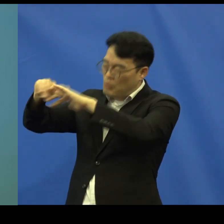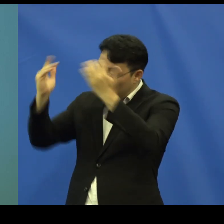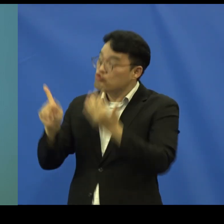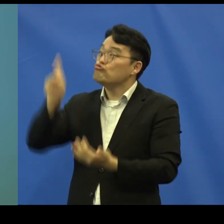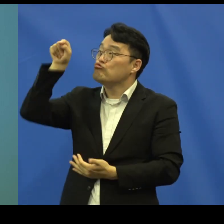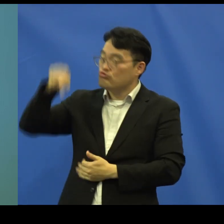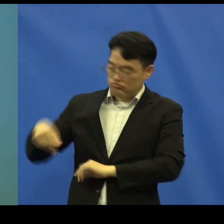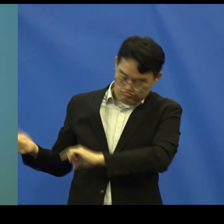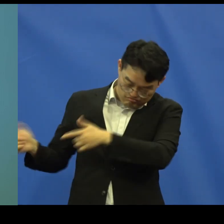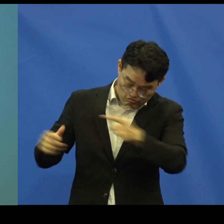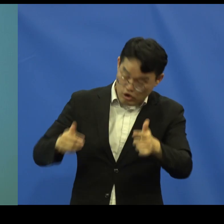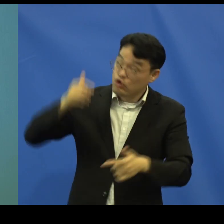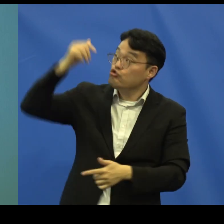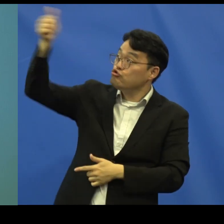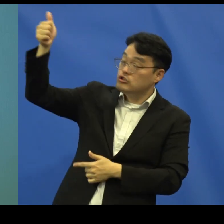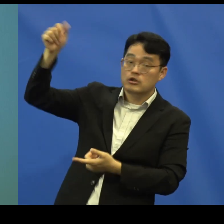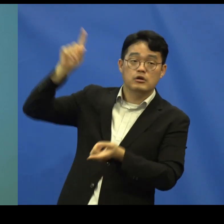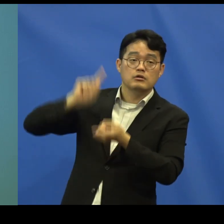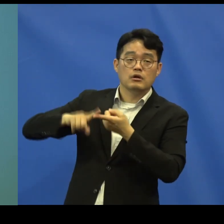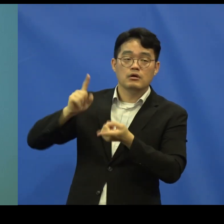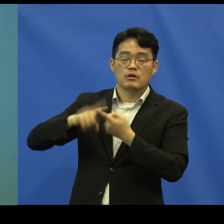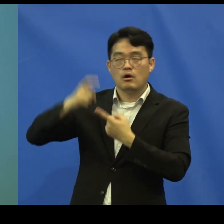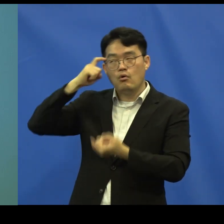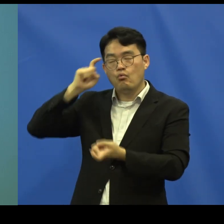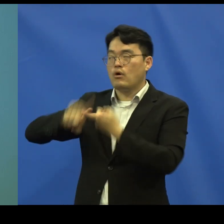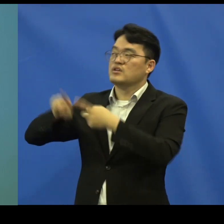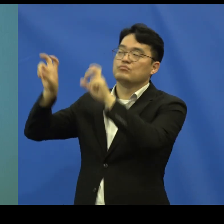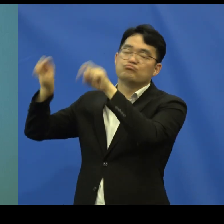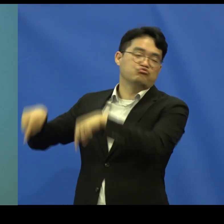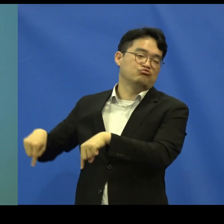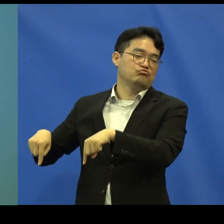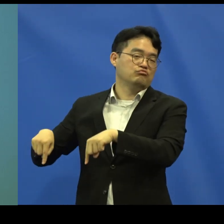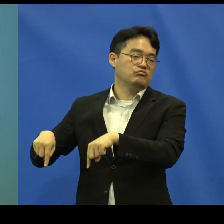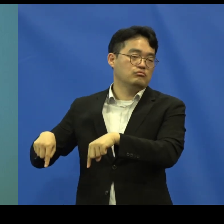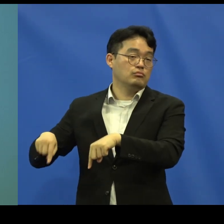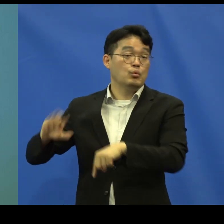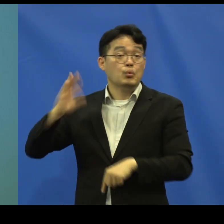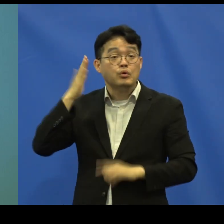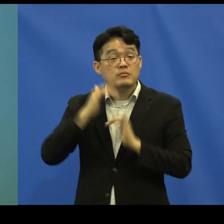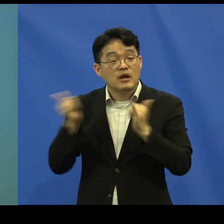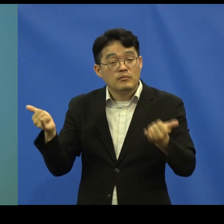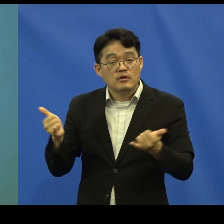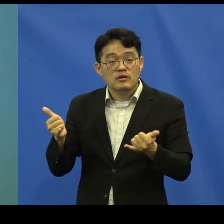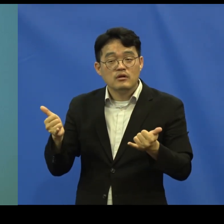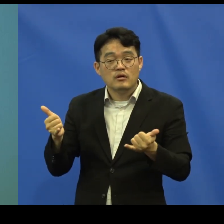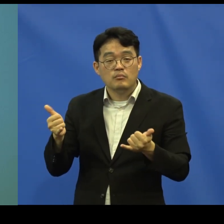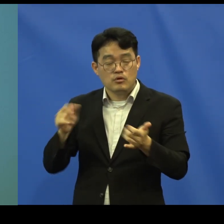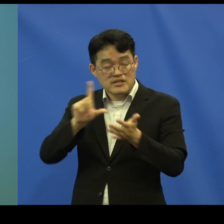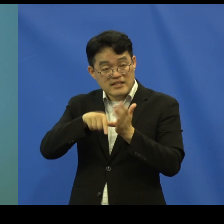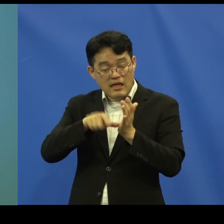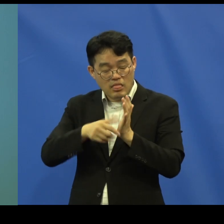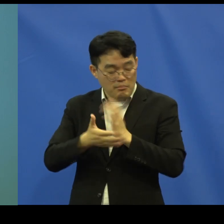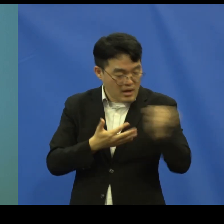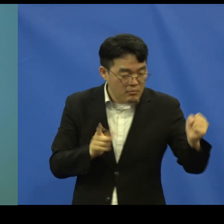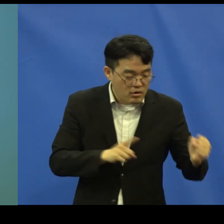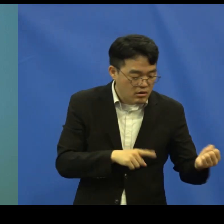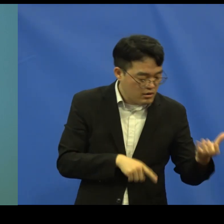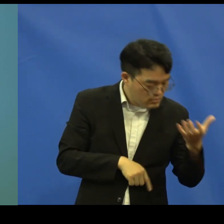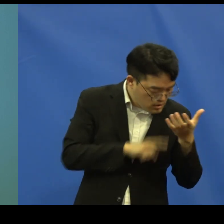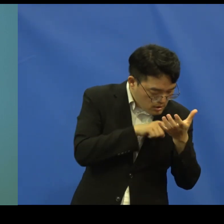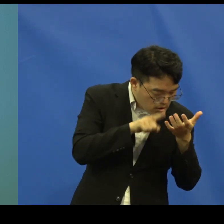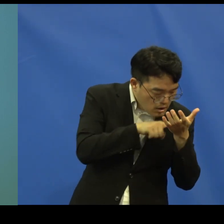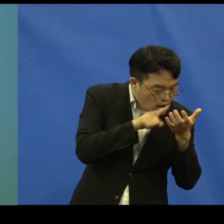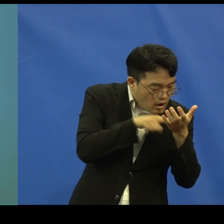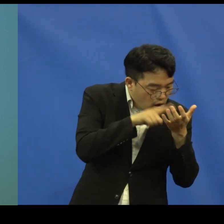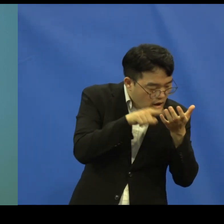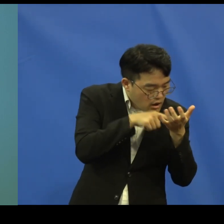오늘날 사람들은 자질구레한 영상물을 보느라 손에 쥔 스마트폰의 시간을 다 빼앗겨버리고 맙니다. 우리가